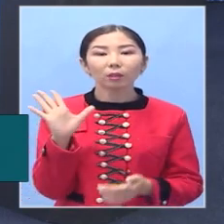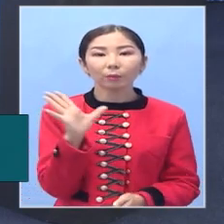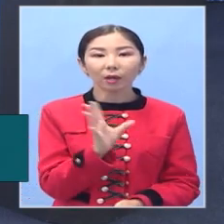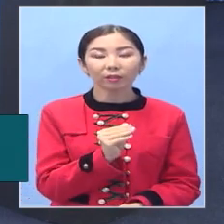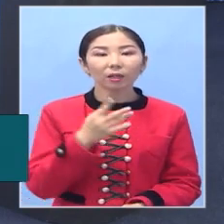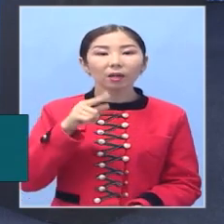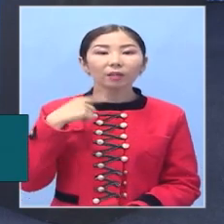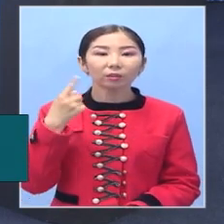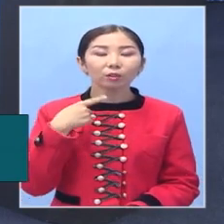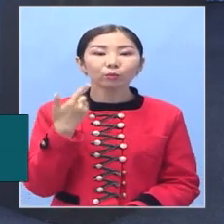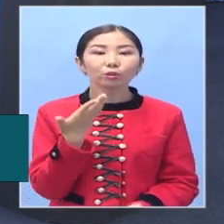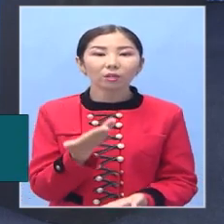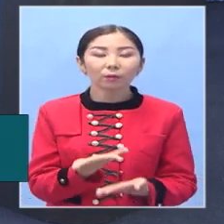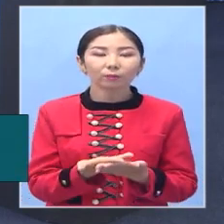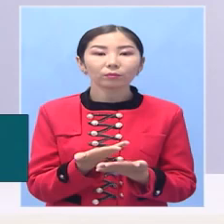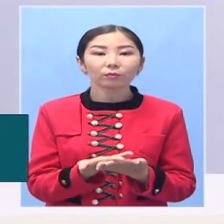айтайын.